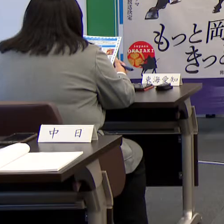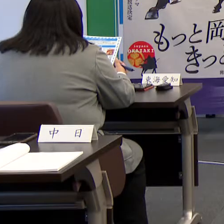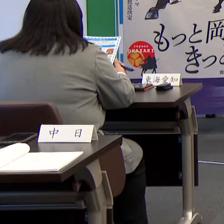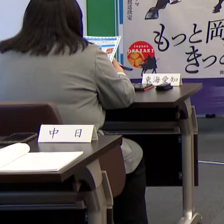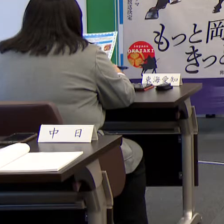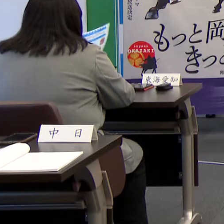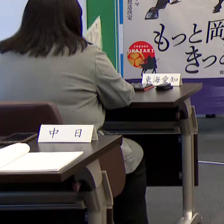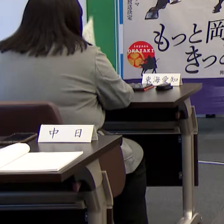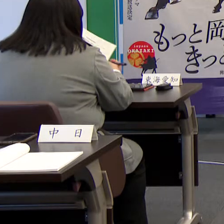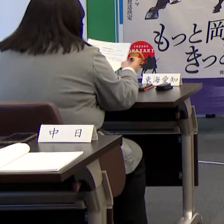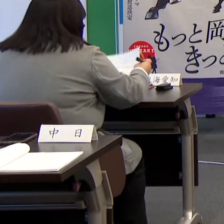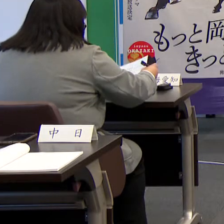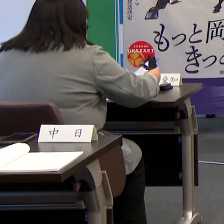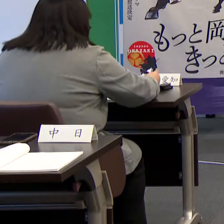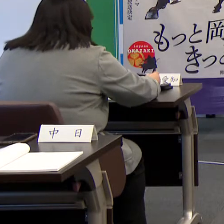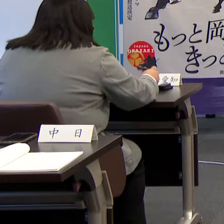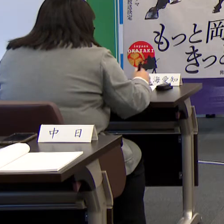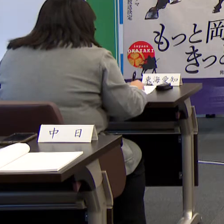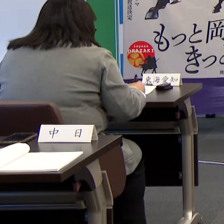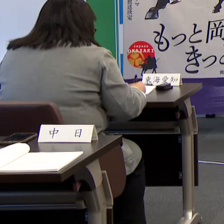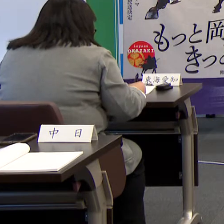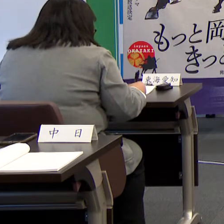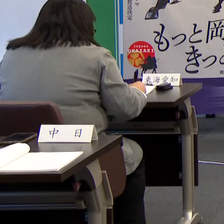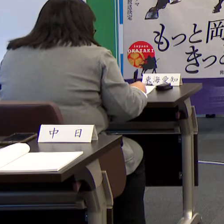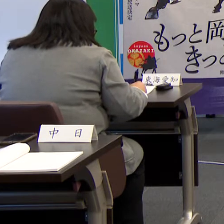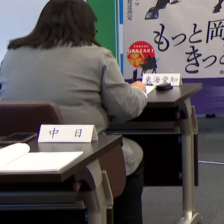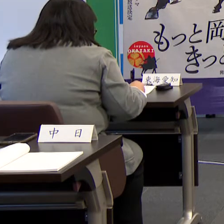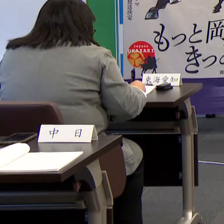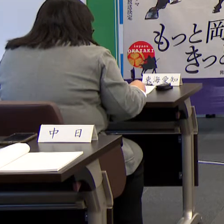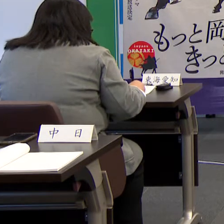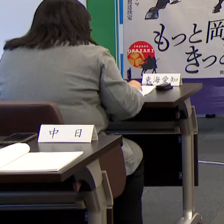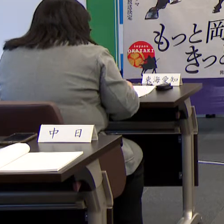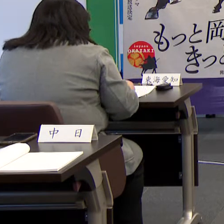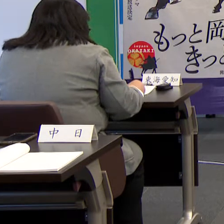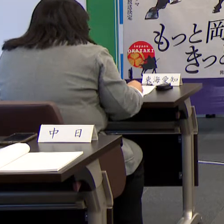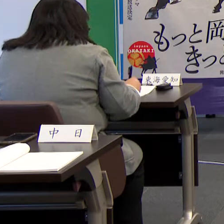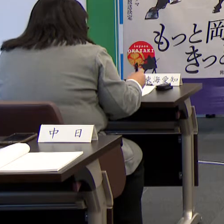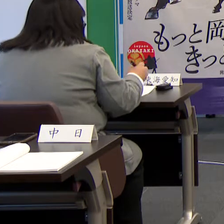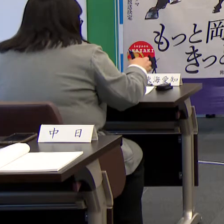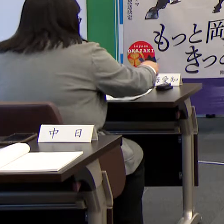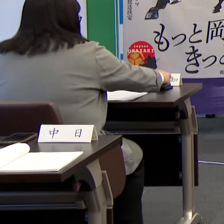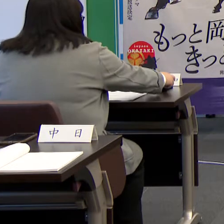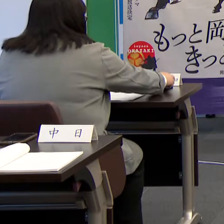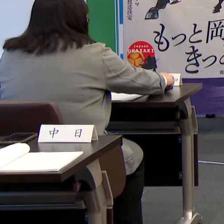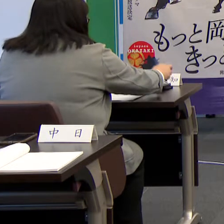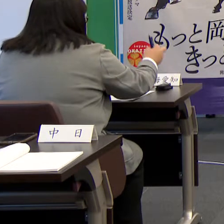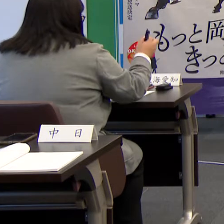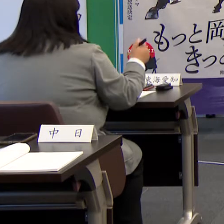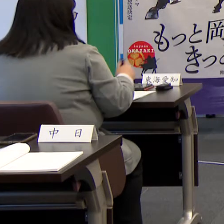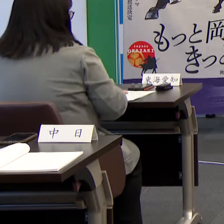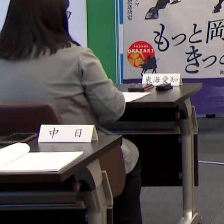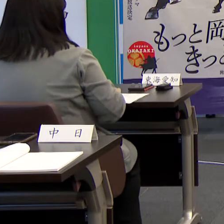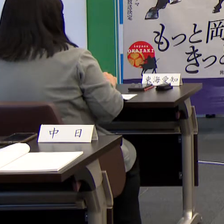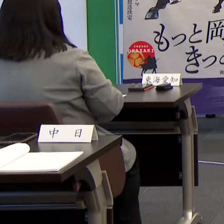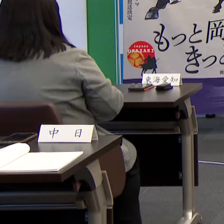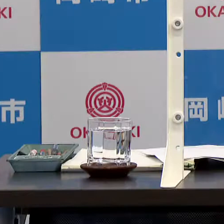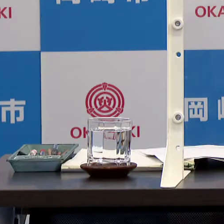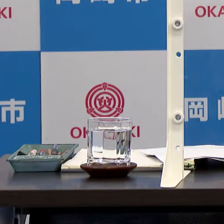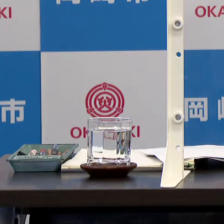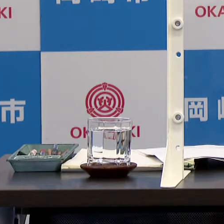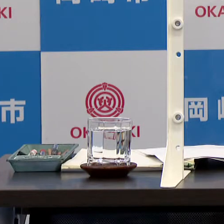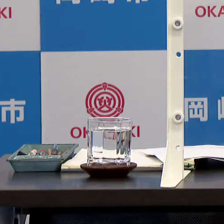それでは、事前にご案内しております一つ目になります、マンホール聖戦 in 岡崎の開催についてご説明をいたします